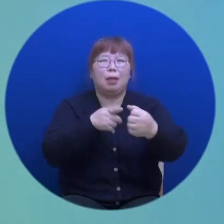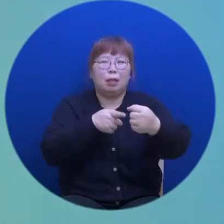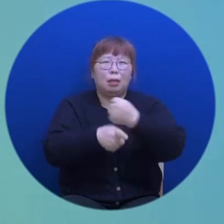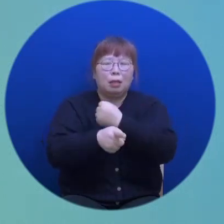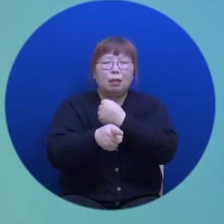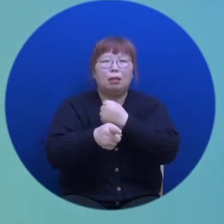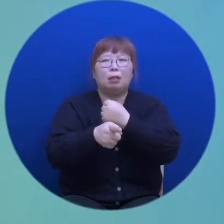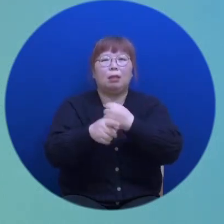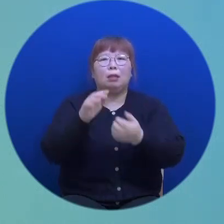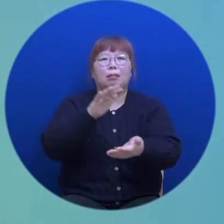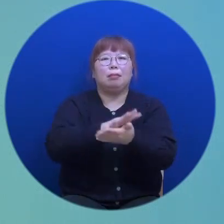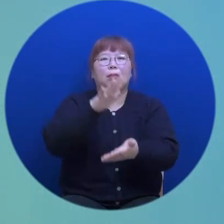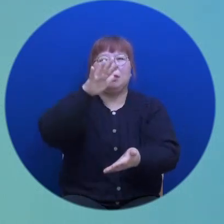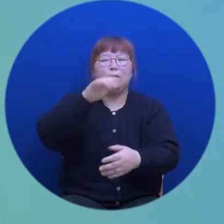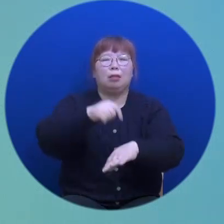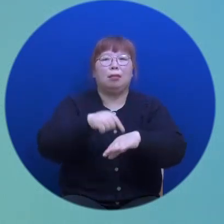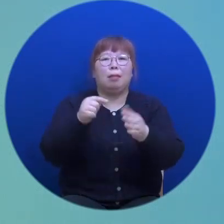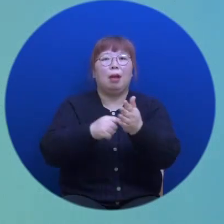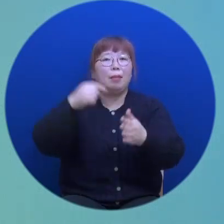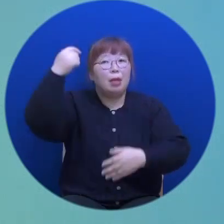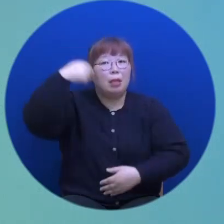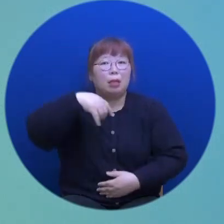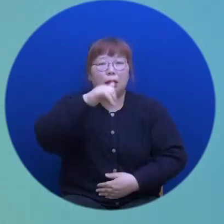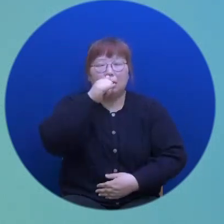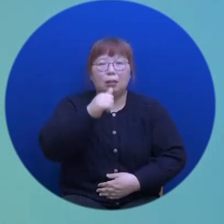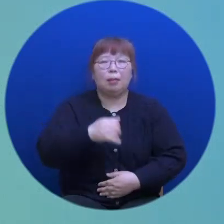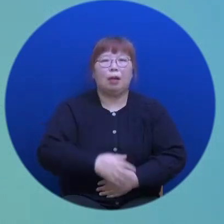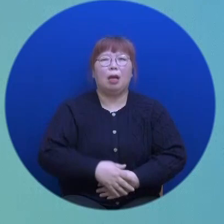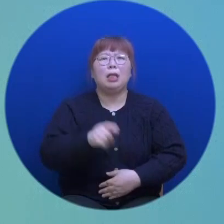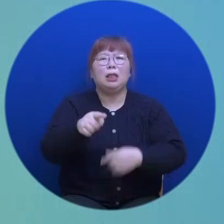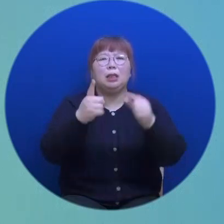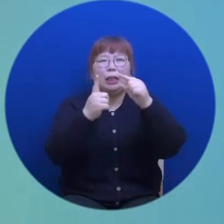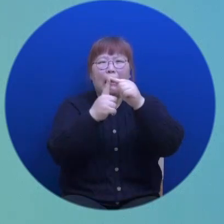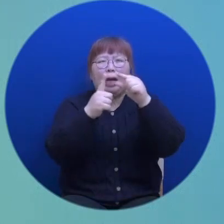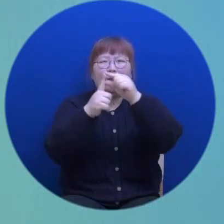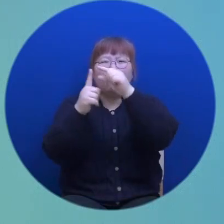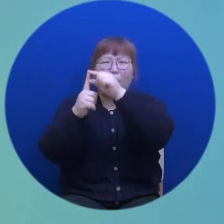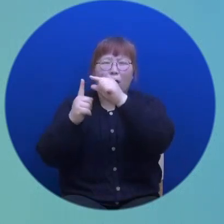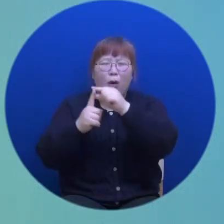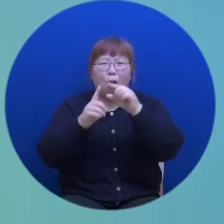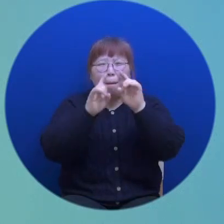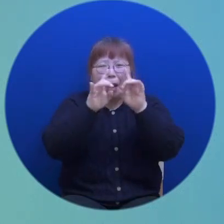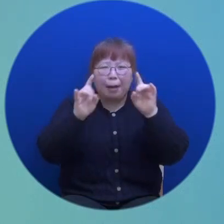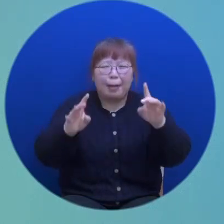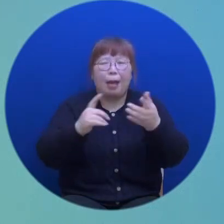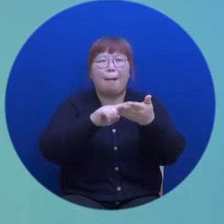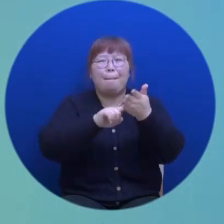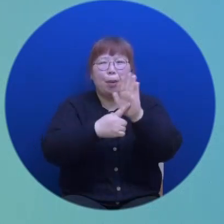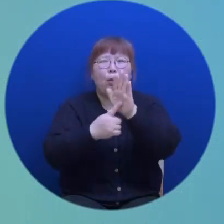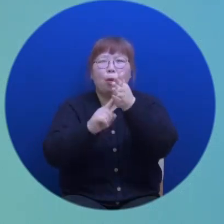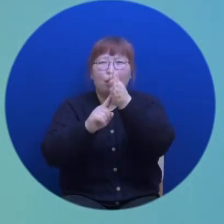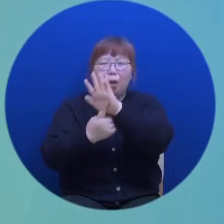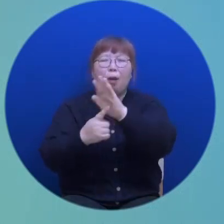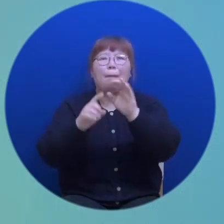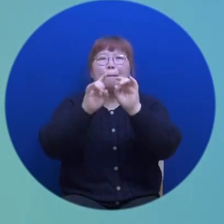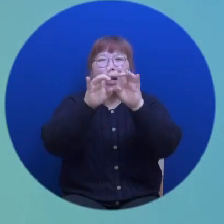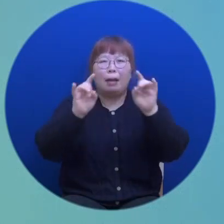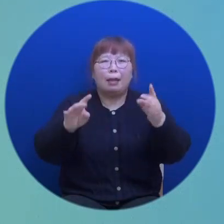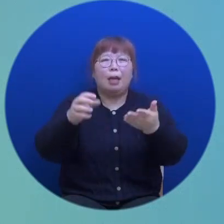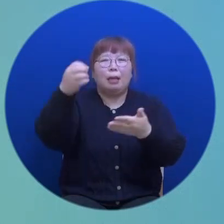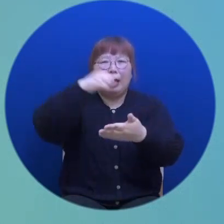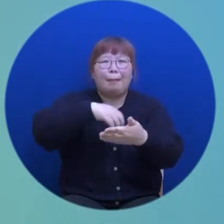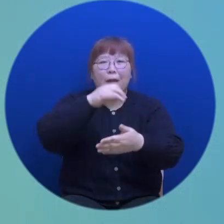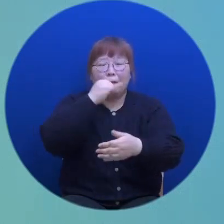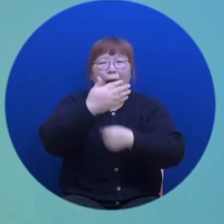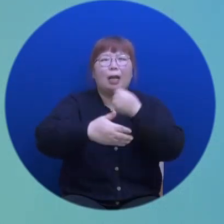마음이 느껴지기 때문입니다. 그 단어 하나하나, 그 표현 하나하나에 담겨있는